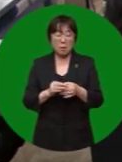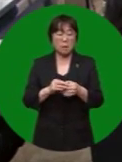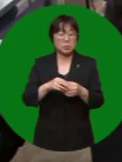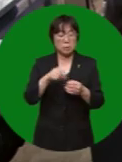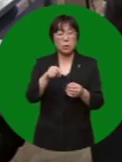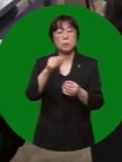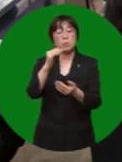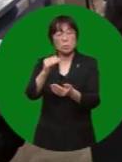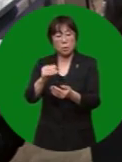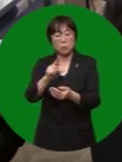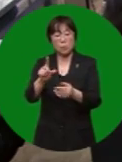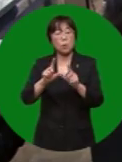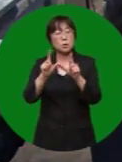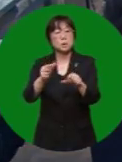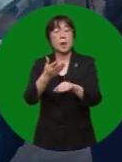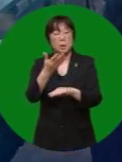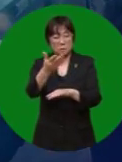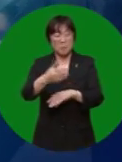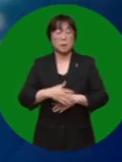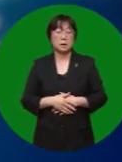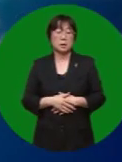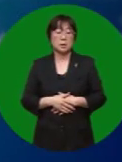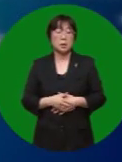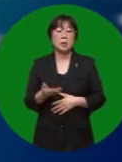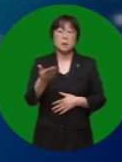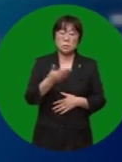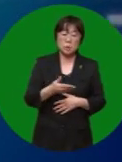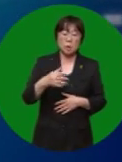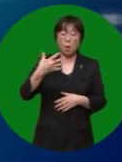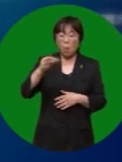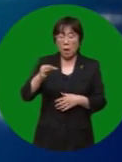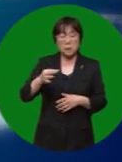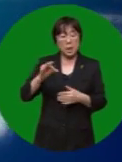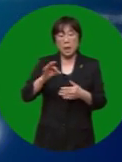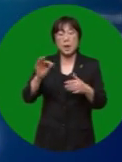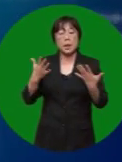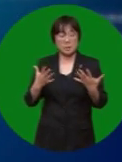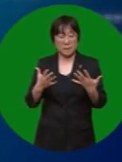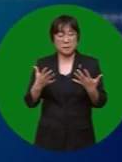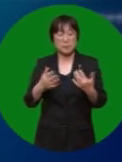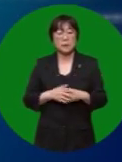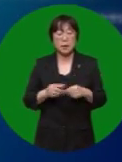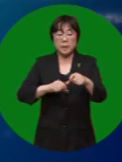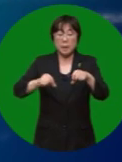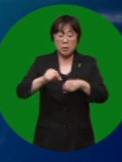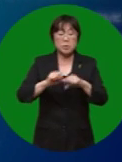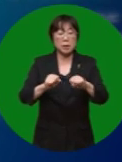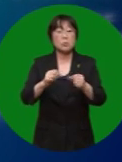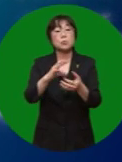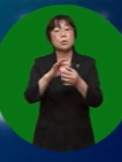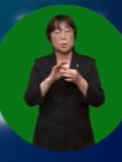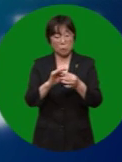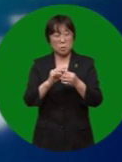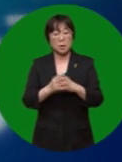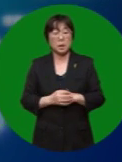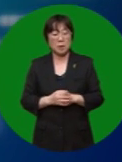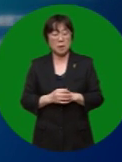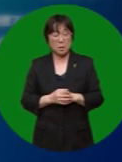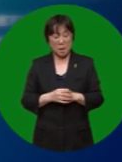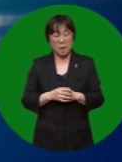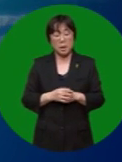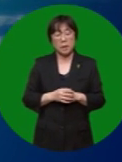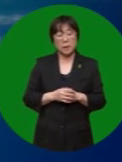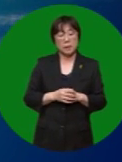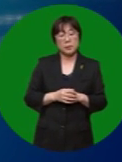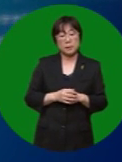話をいかにお伝えをするのか、そしてあまりお金がかからなくて逆にそれをやることによってデメリ